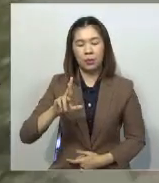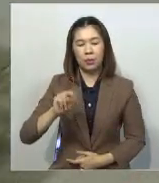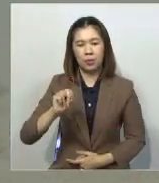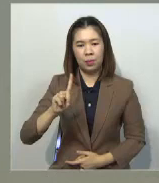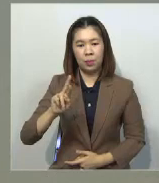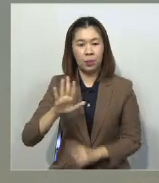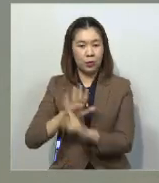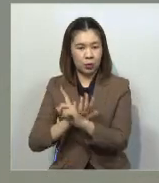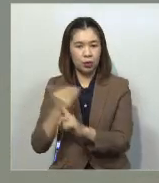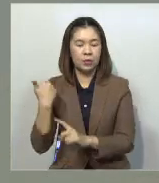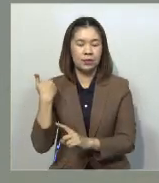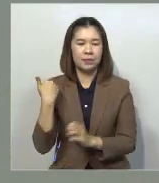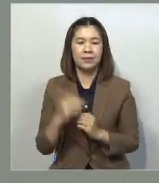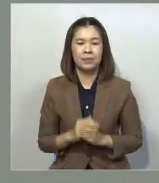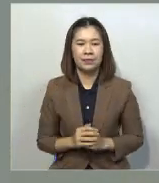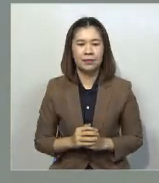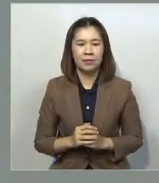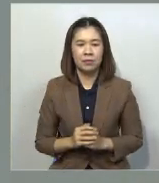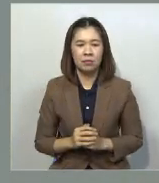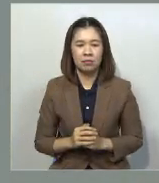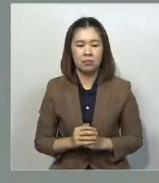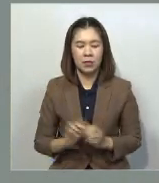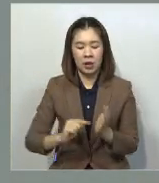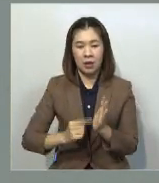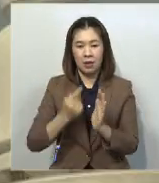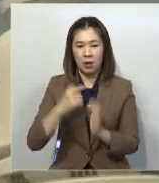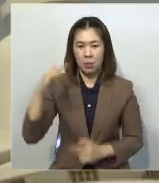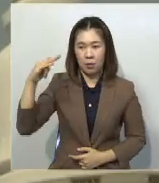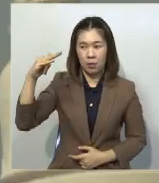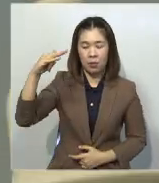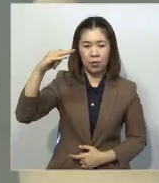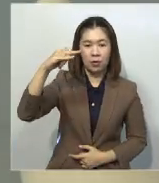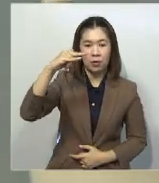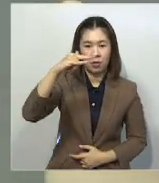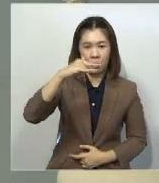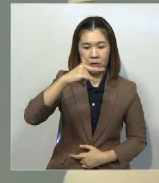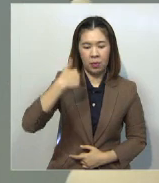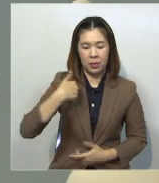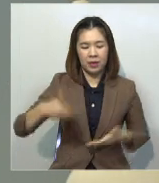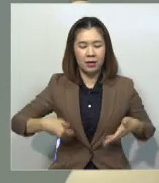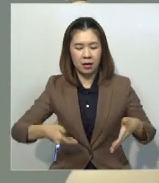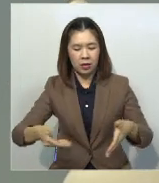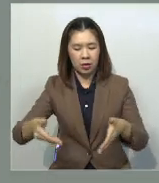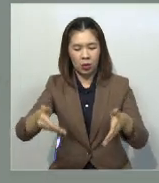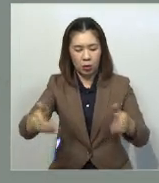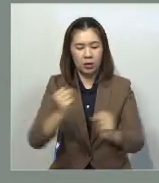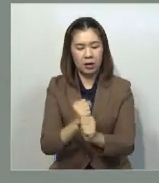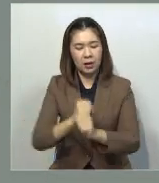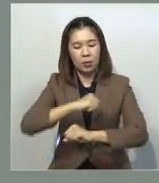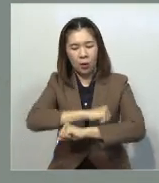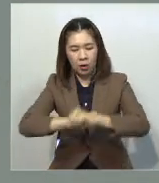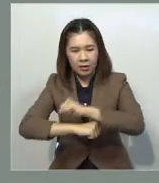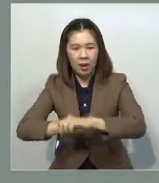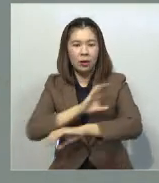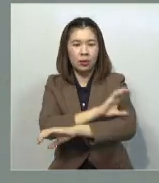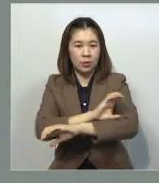ยะทางในการบินโดรนทั้งหมดนะครับก็จะเริ่มจากตัววัดนะครับออกไปตามถนนเส้นทางก่อสร้างแนวรถไฟฟ้า